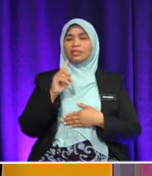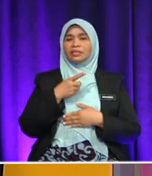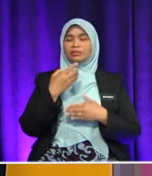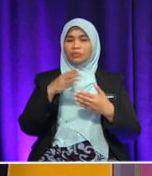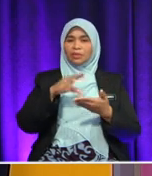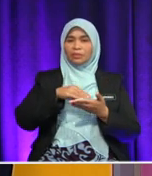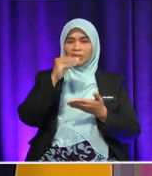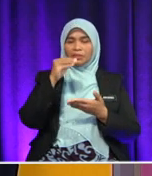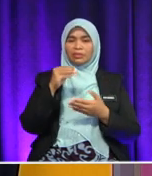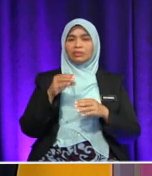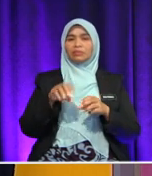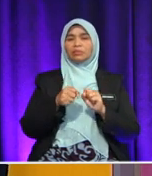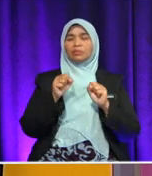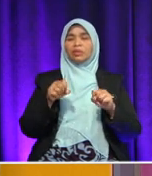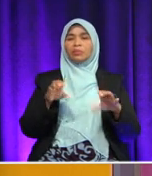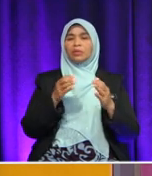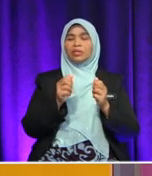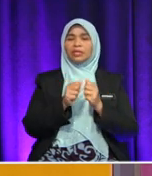istikamah Insyaallah